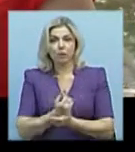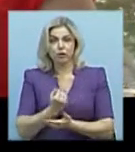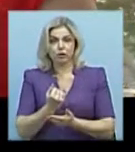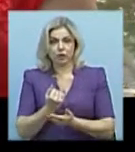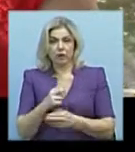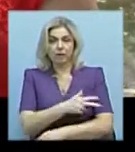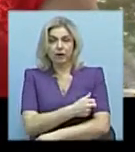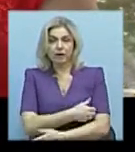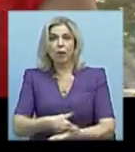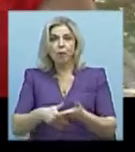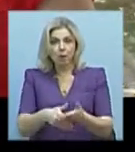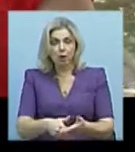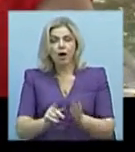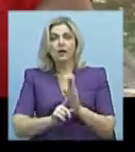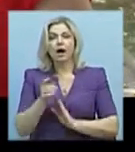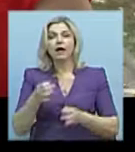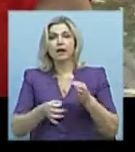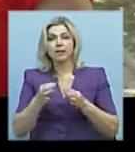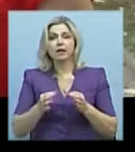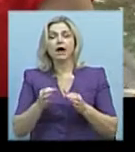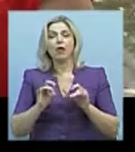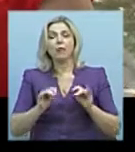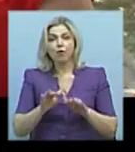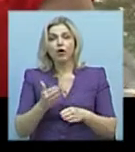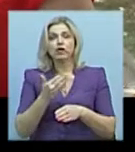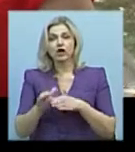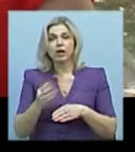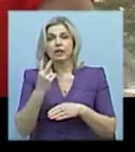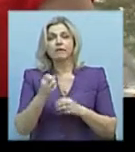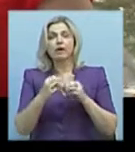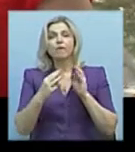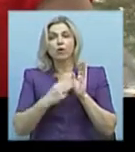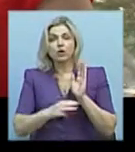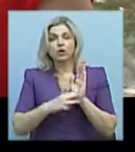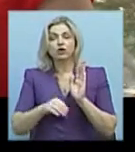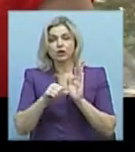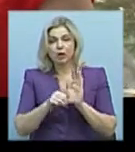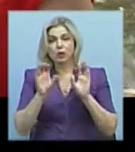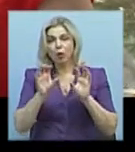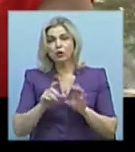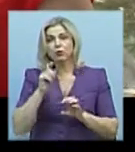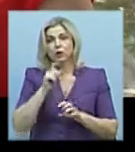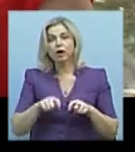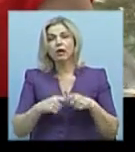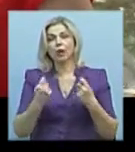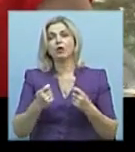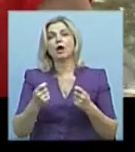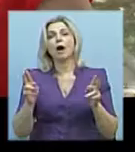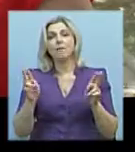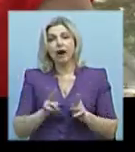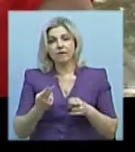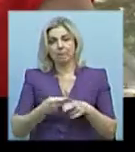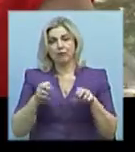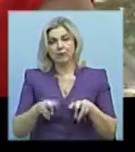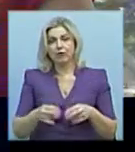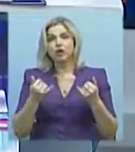події. Розпочато кримінальне провадження за ознаками частини 1 статті 286 Кримінального кодексу України «Порушення правил безпеки». Наразі